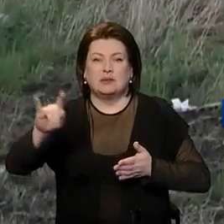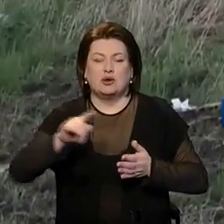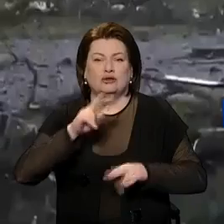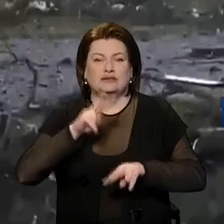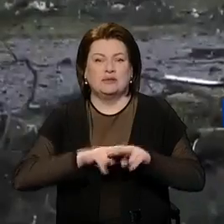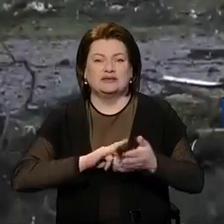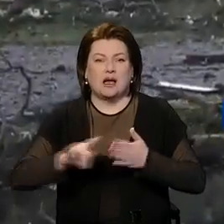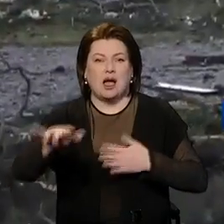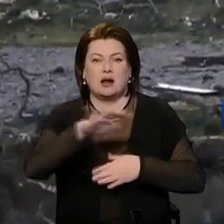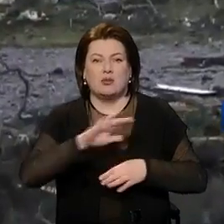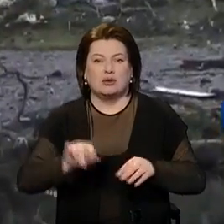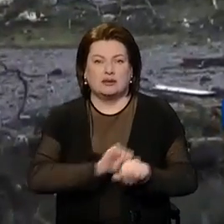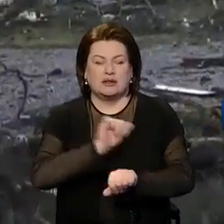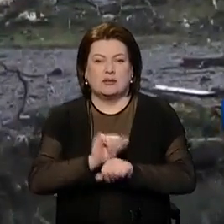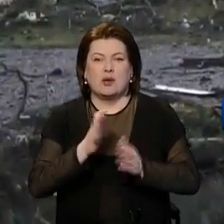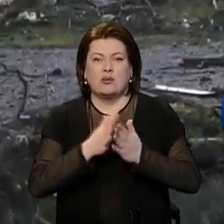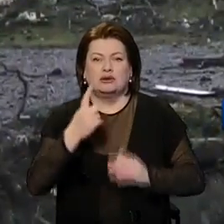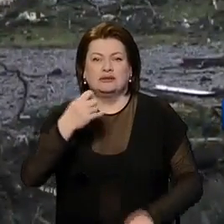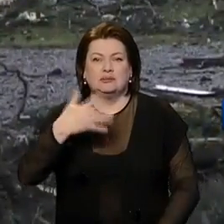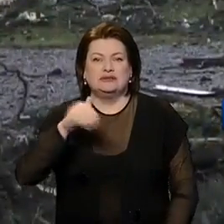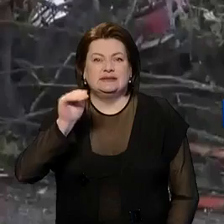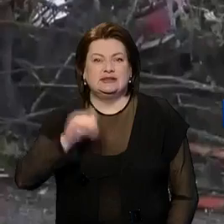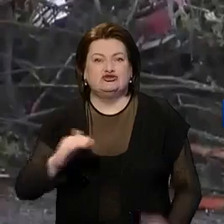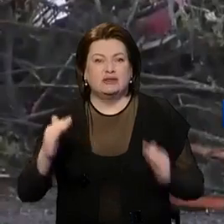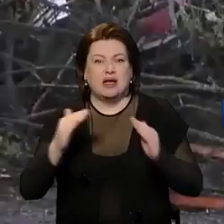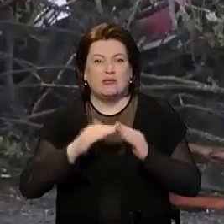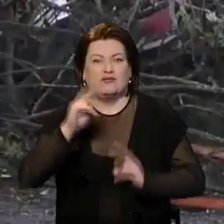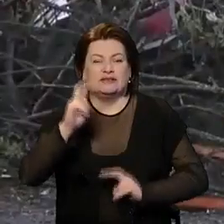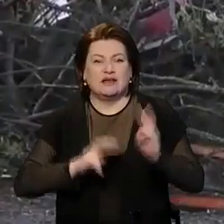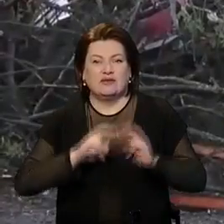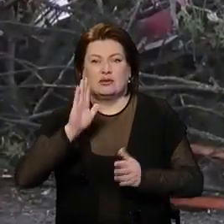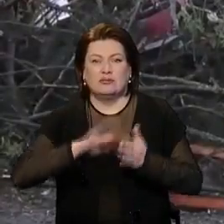местных аэропортов заблокирован. Более 150 тысяч домов и заводов обесточены.